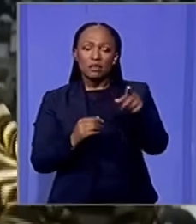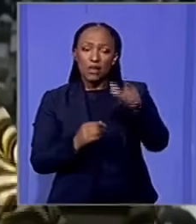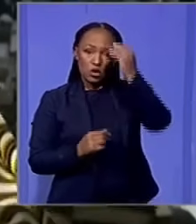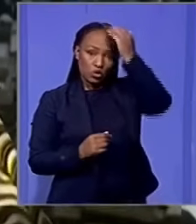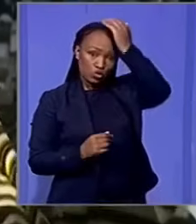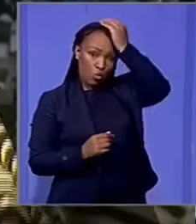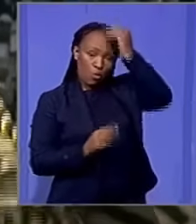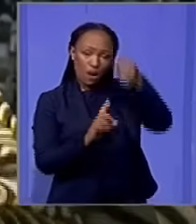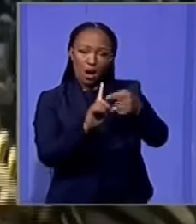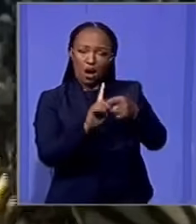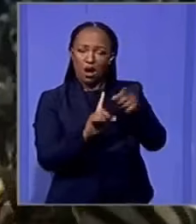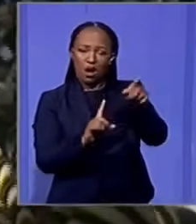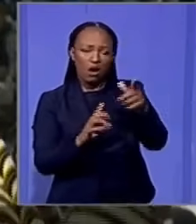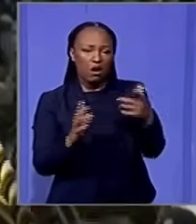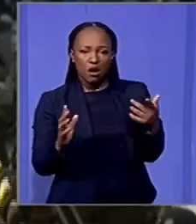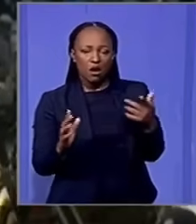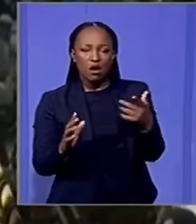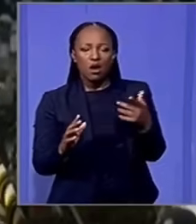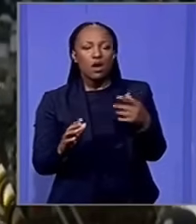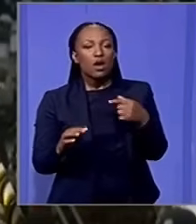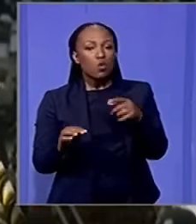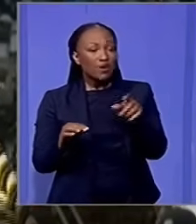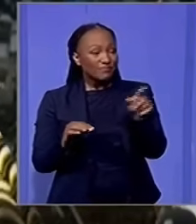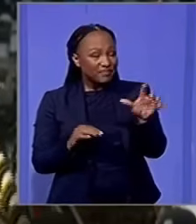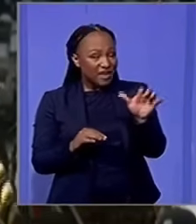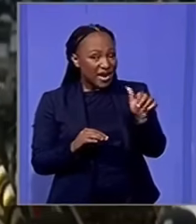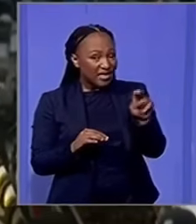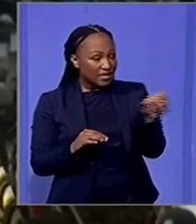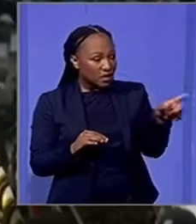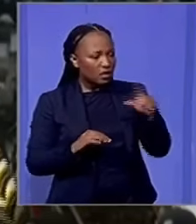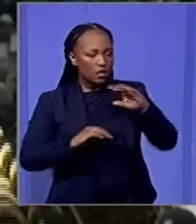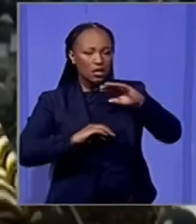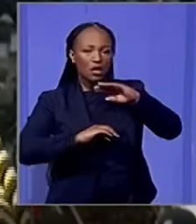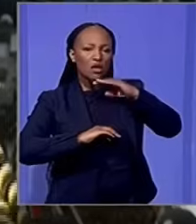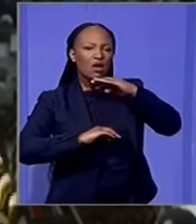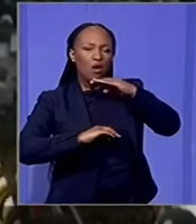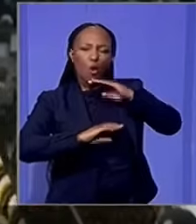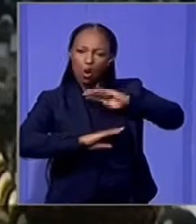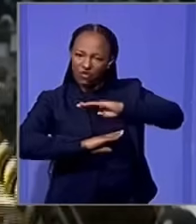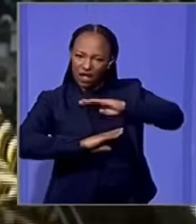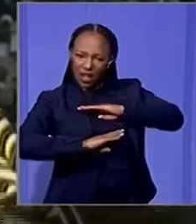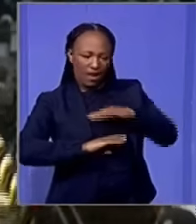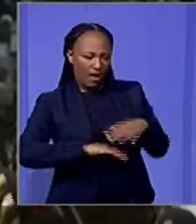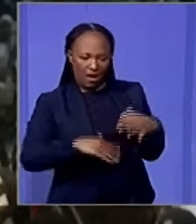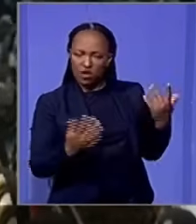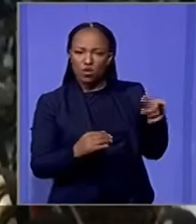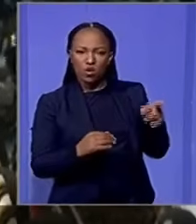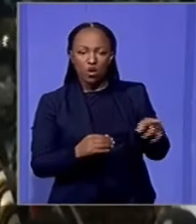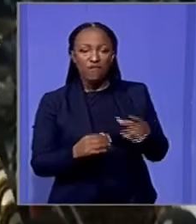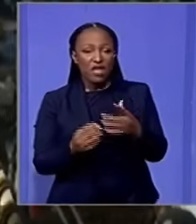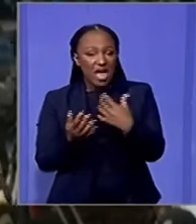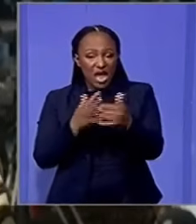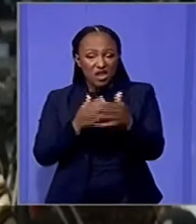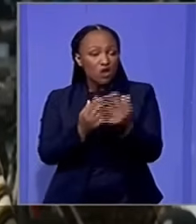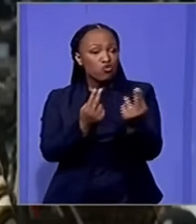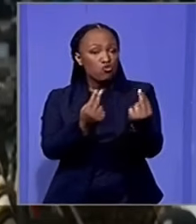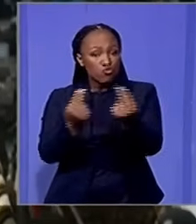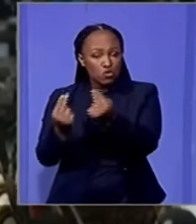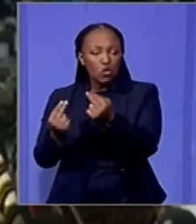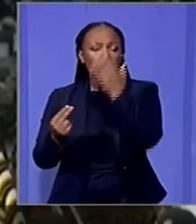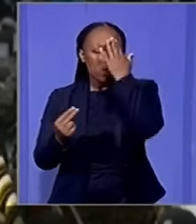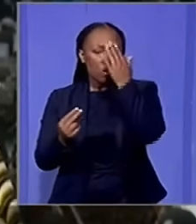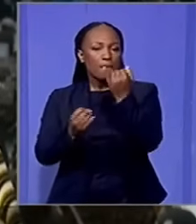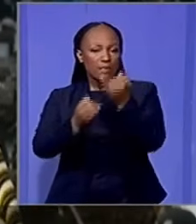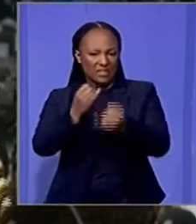batho ba leka go bontšha gore a se re kgotsofale ka lena o mongwe le o mongwe a ka tlang re ka mo leka le yena o re tsebang gore o ile a re šaetša